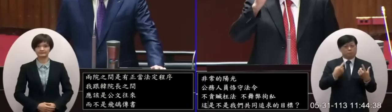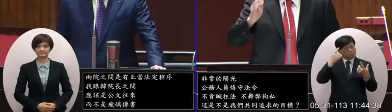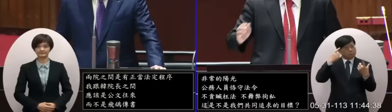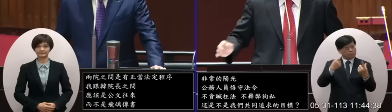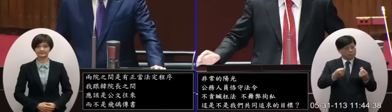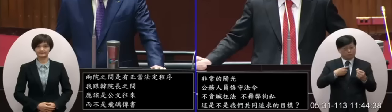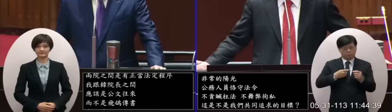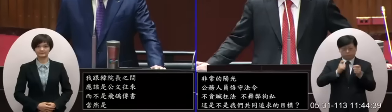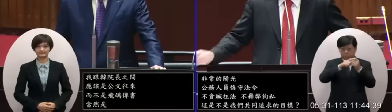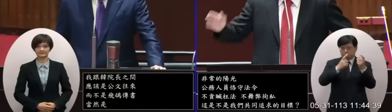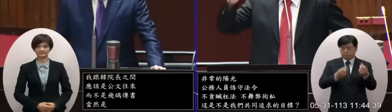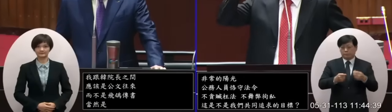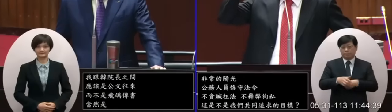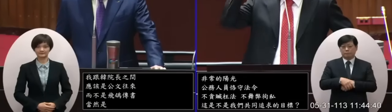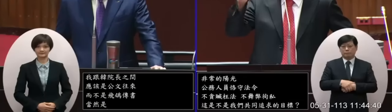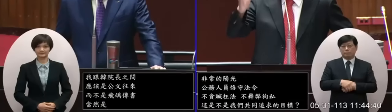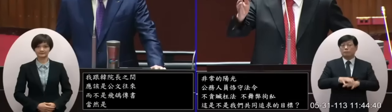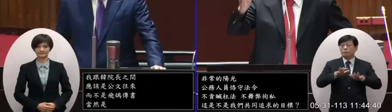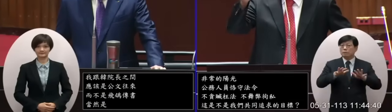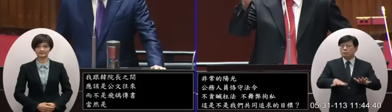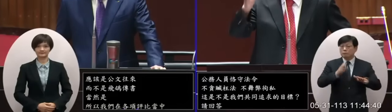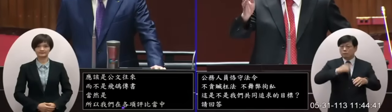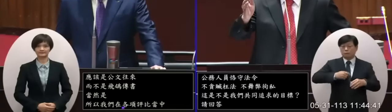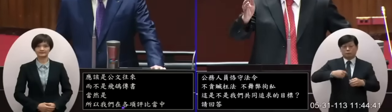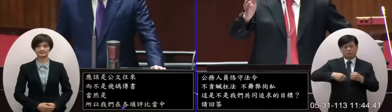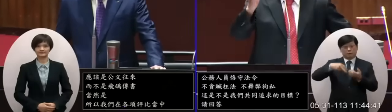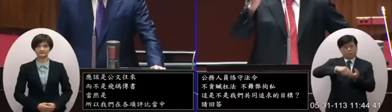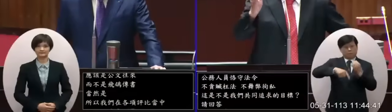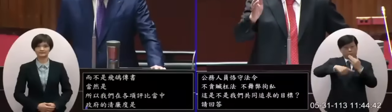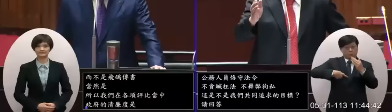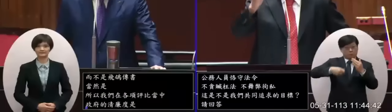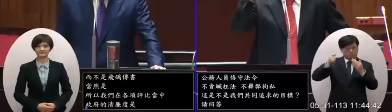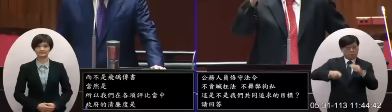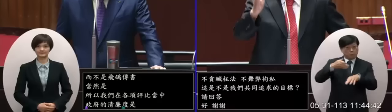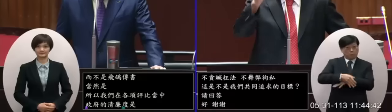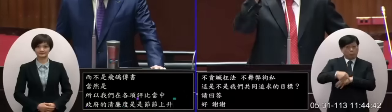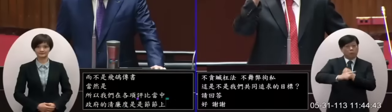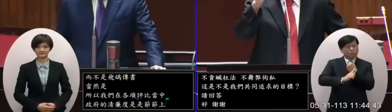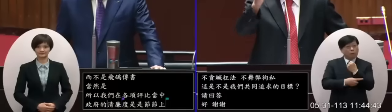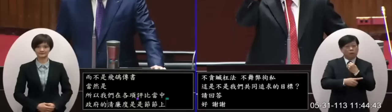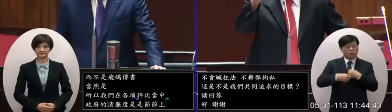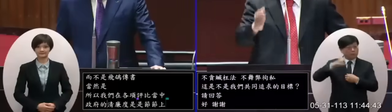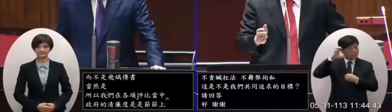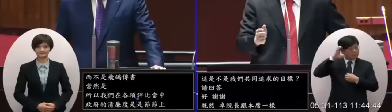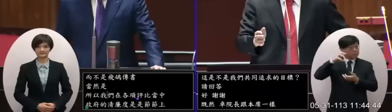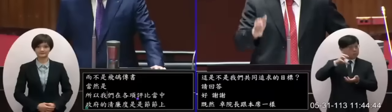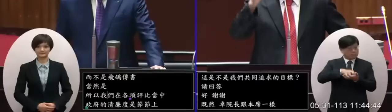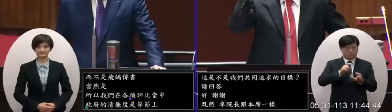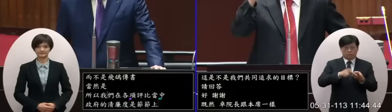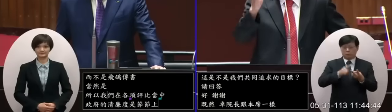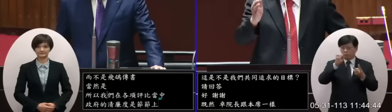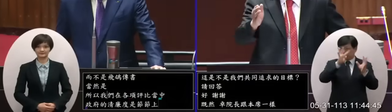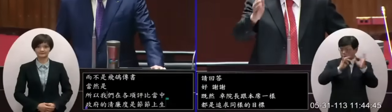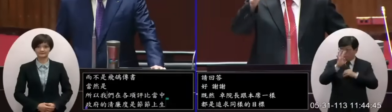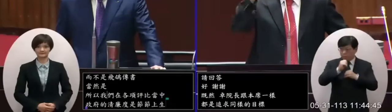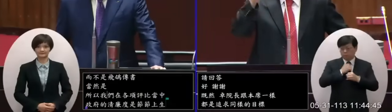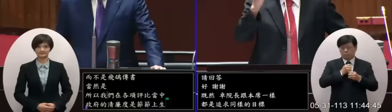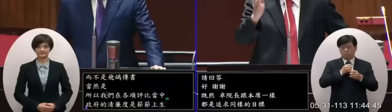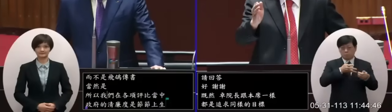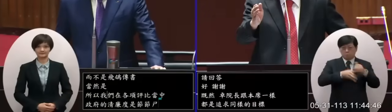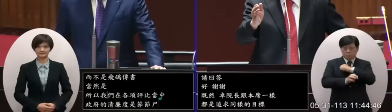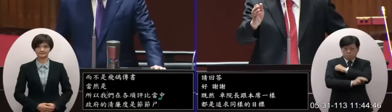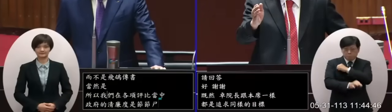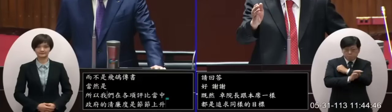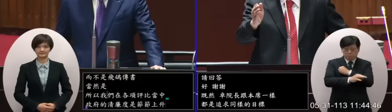都是追求同样的目标。今天通过的立法院直接行使法，听证调查，来查弊，